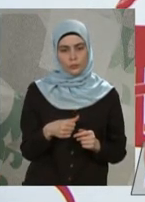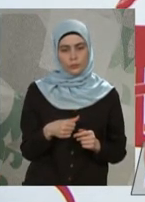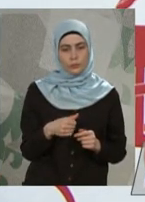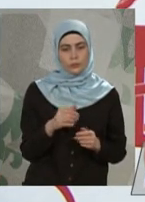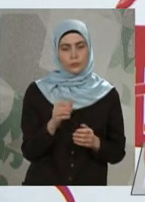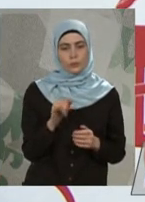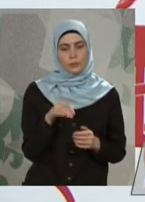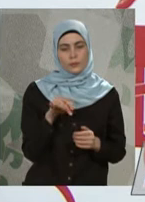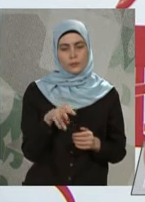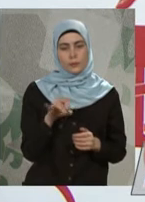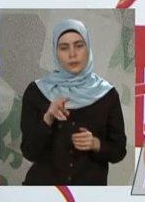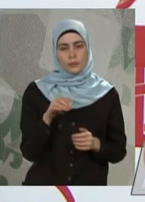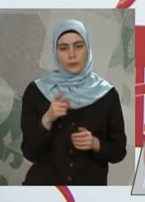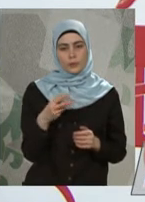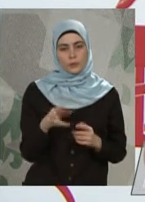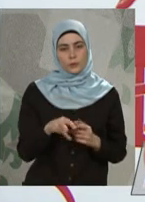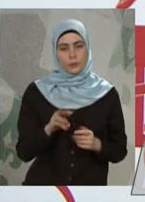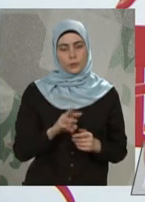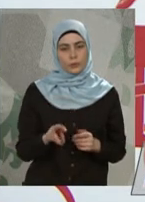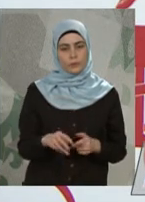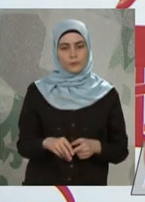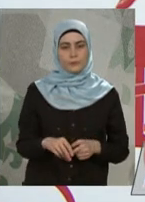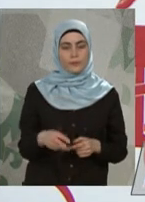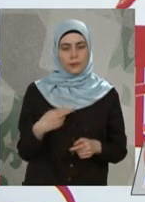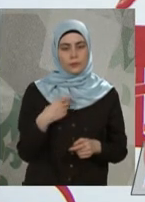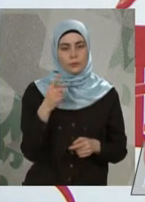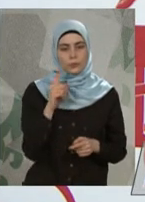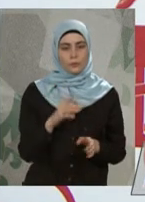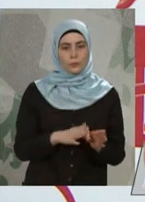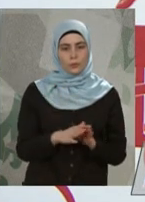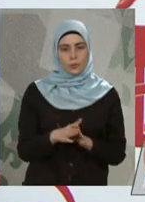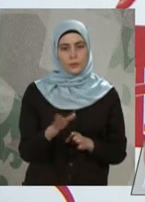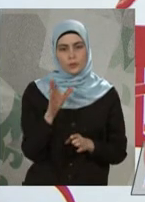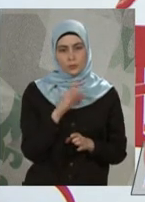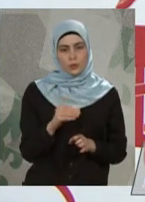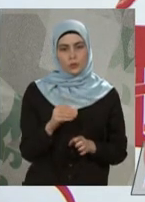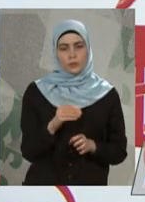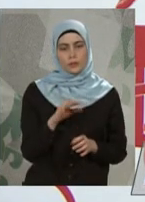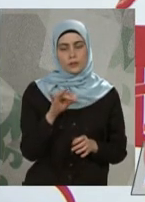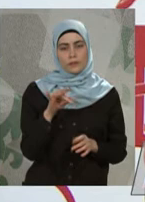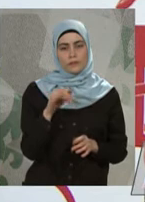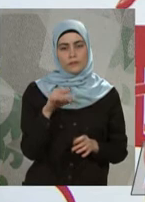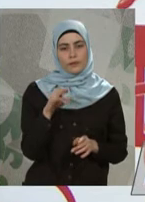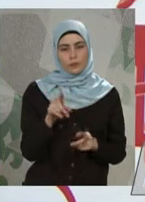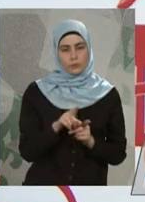утвердил парламент 138 миллионов. Я думаю, мы в полном объеме сможем уже орфанику